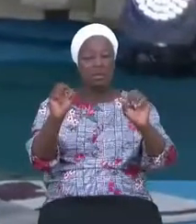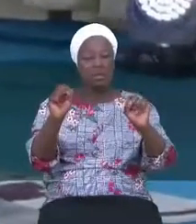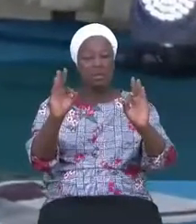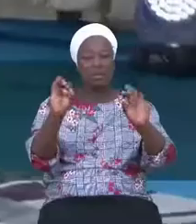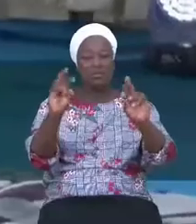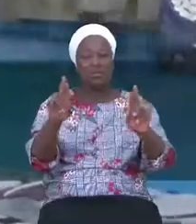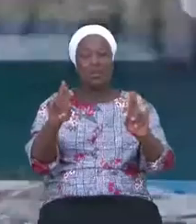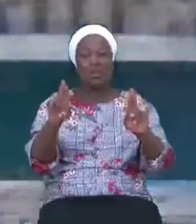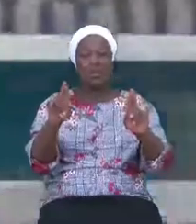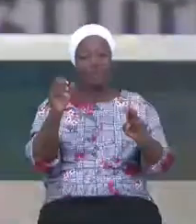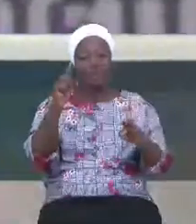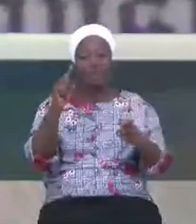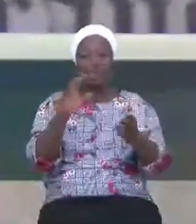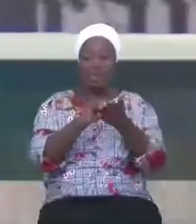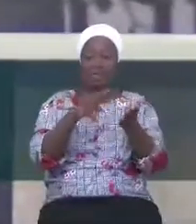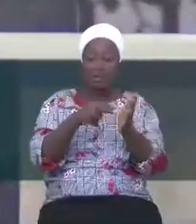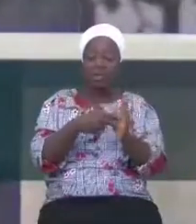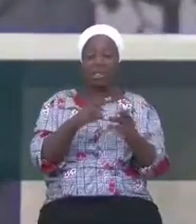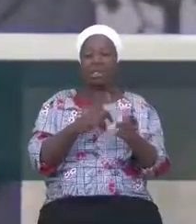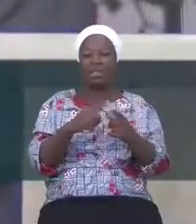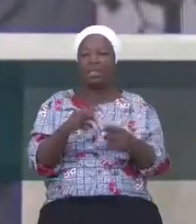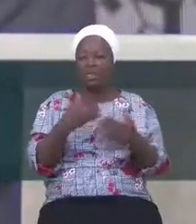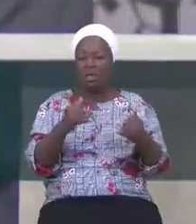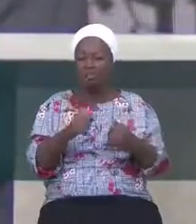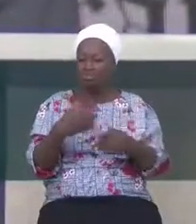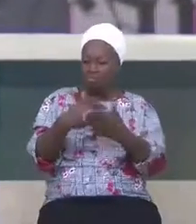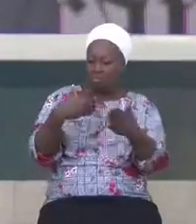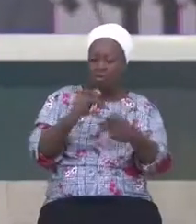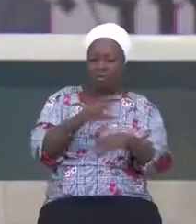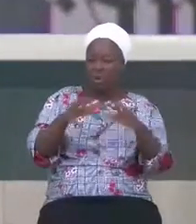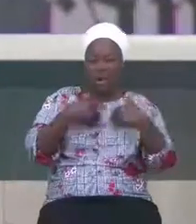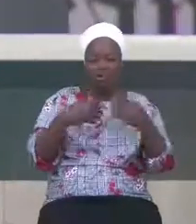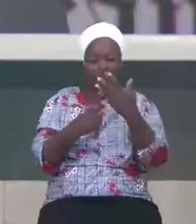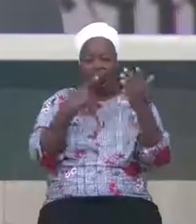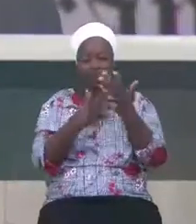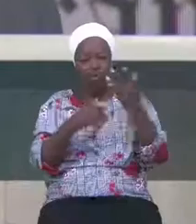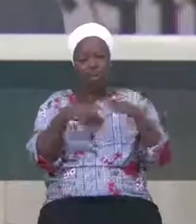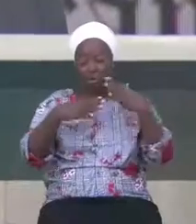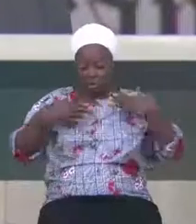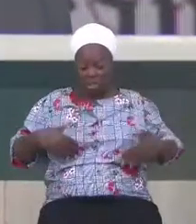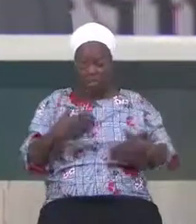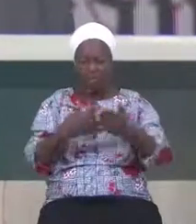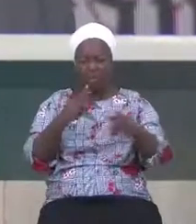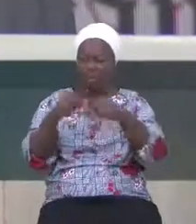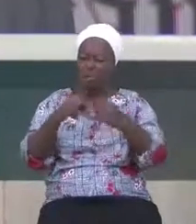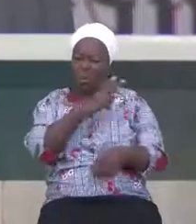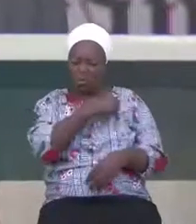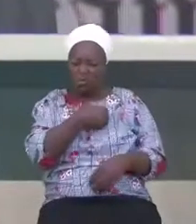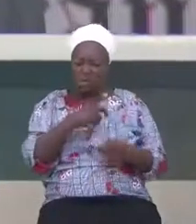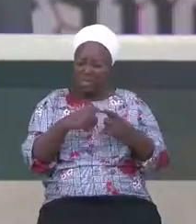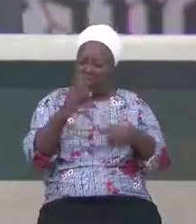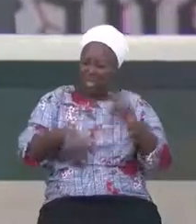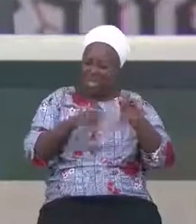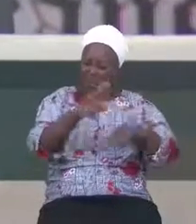on t'injecte ça dans tes veines. Tu étais anémique avant, faible. Tu n'arrivais plus à marcher. Tes